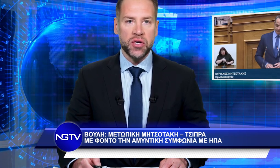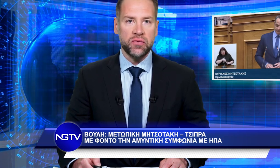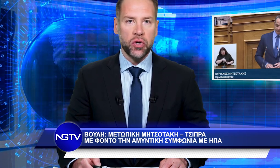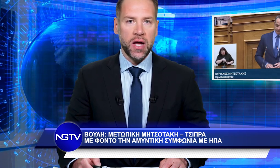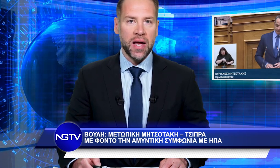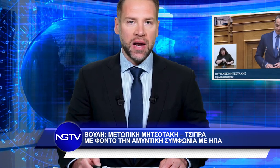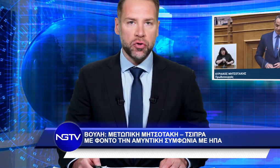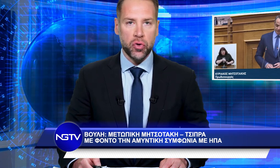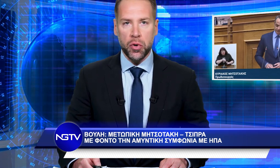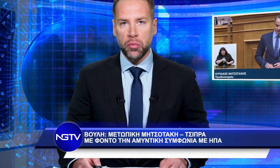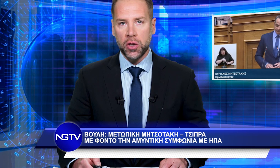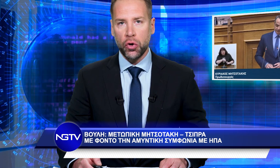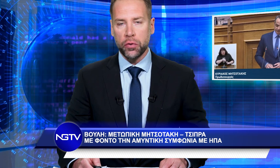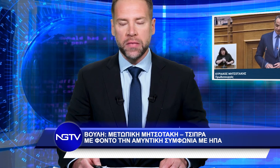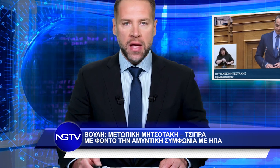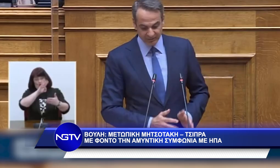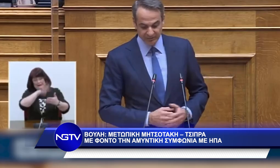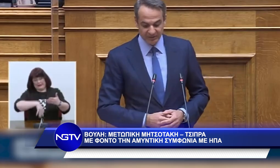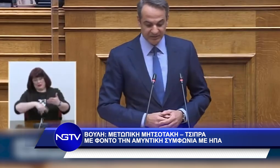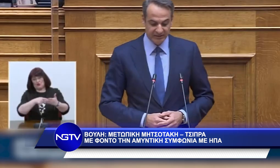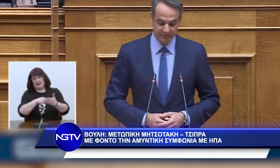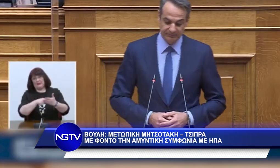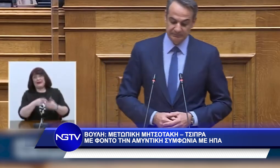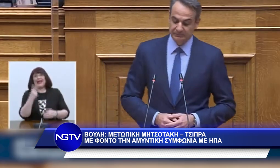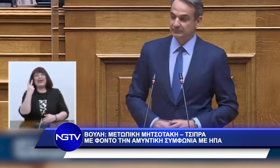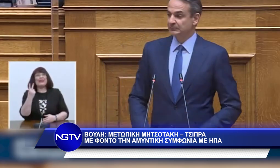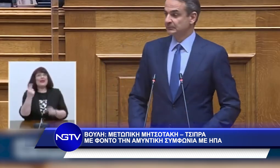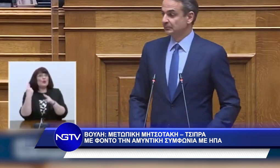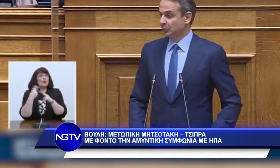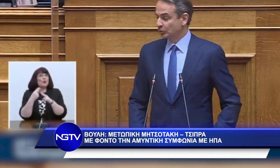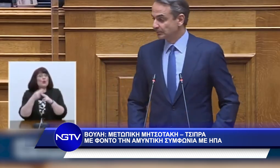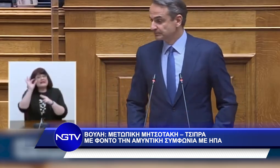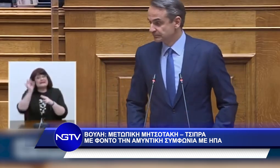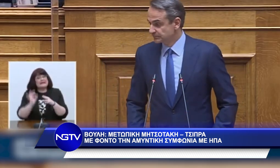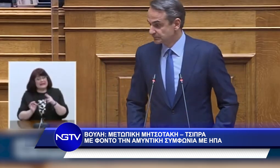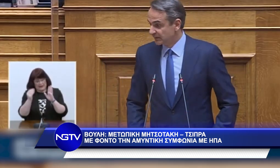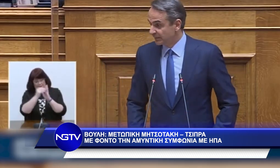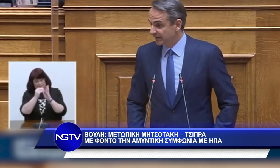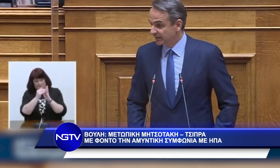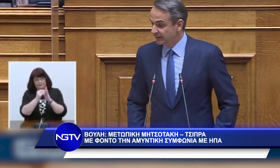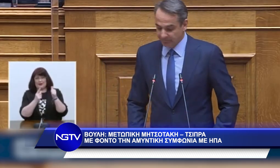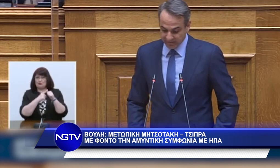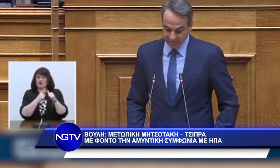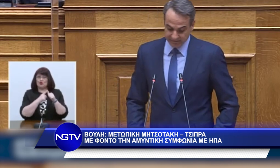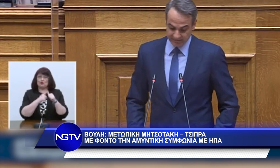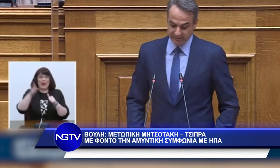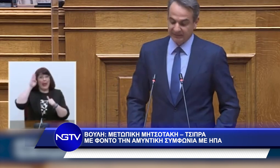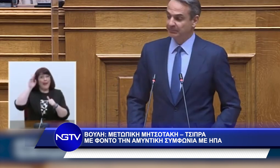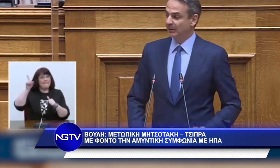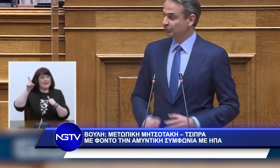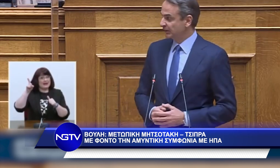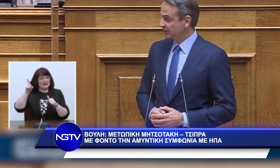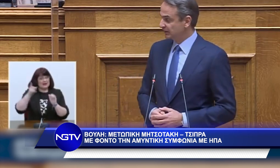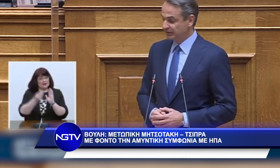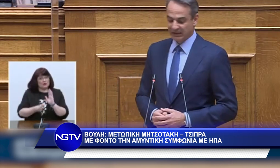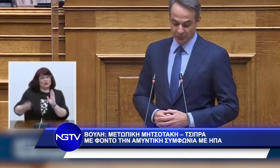την Αμυντική Συμφωνία Ελλάδος-ΗΠΑ. Μιλώντας στη Βουλή, ο Πρωθυπουργός τόνισε ότι η Ελλάδα καθίσταται ως βασικός εταίρος και